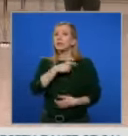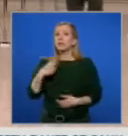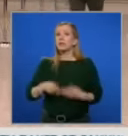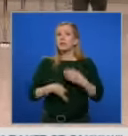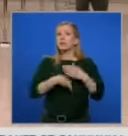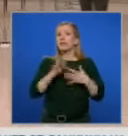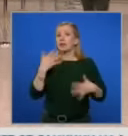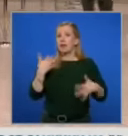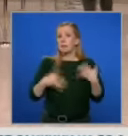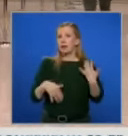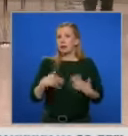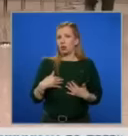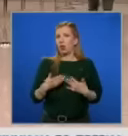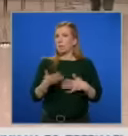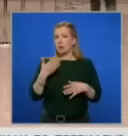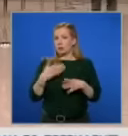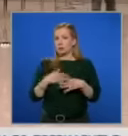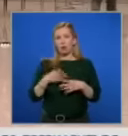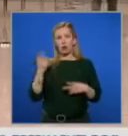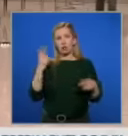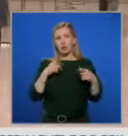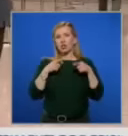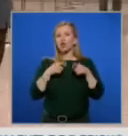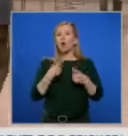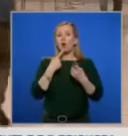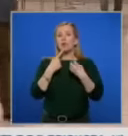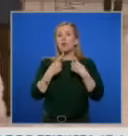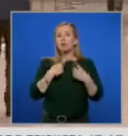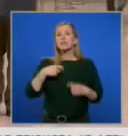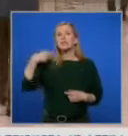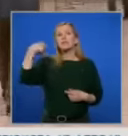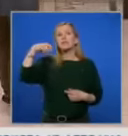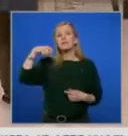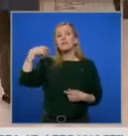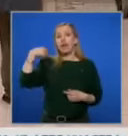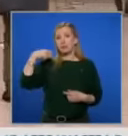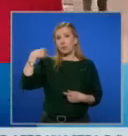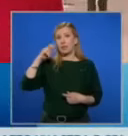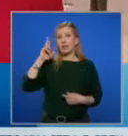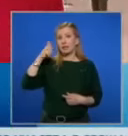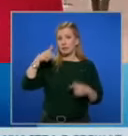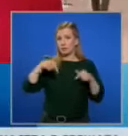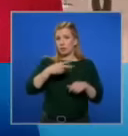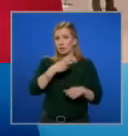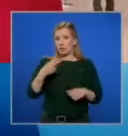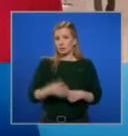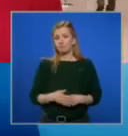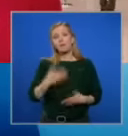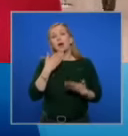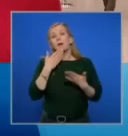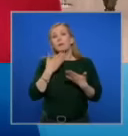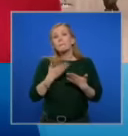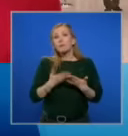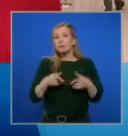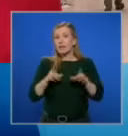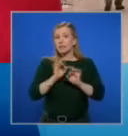Македония. Преди малко стана ясно, че той е разговарял и с френския президент Емануел Макрон по тази тема. Да, си благодаря ти